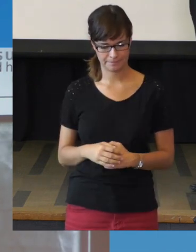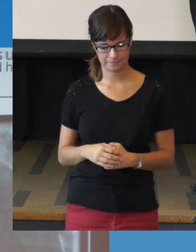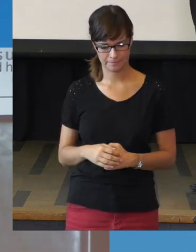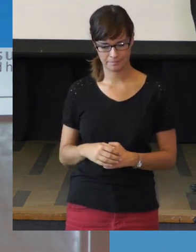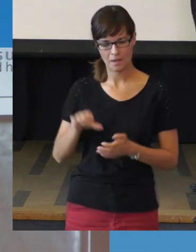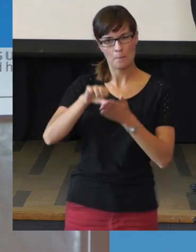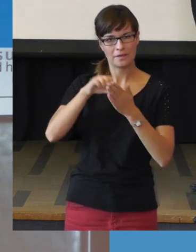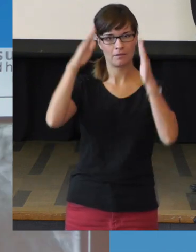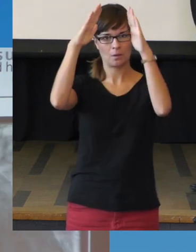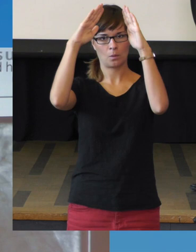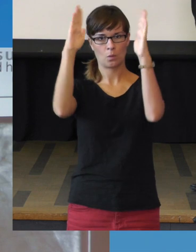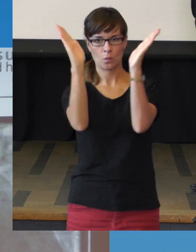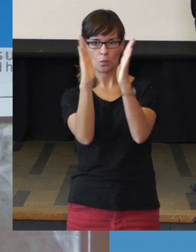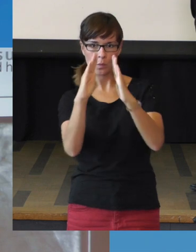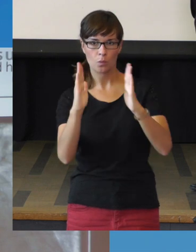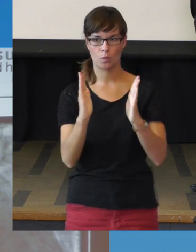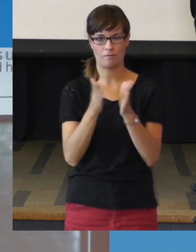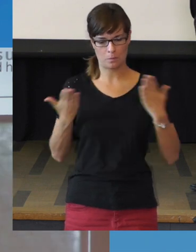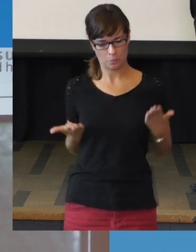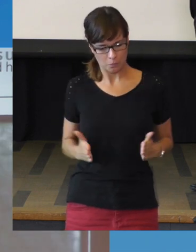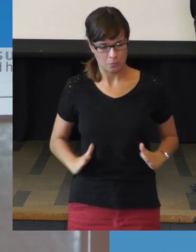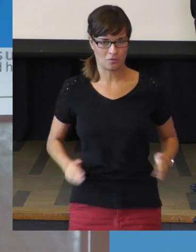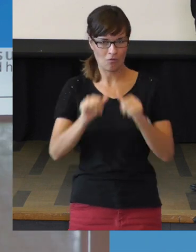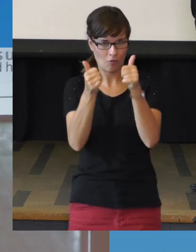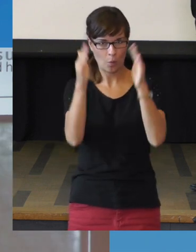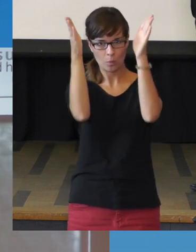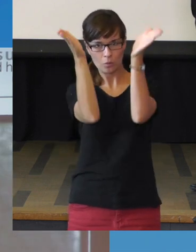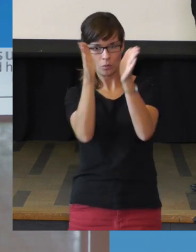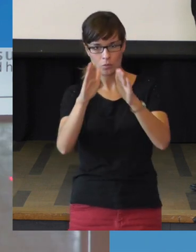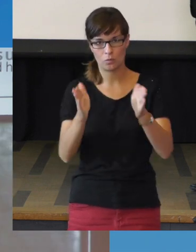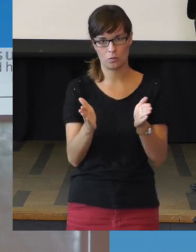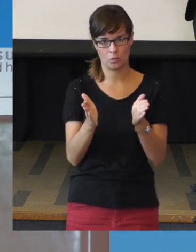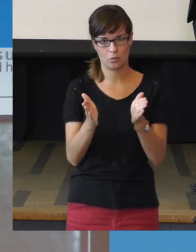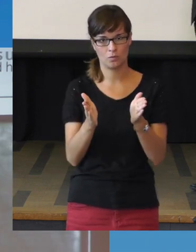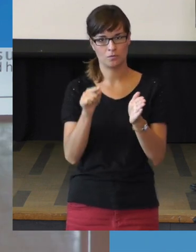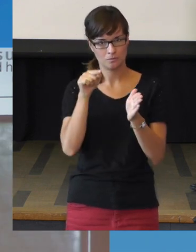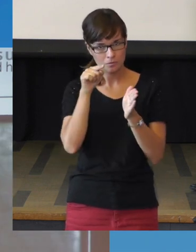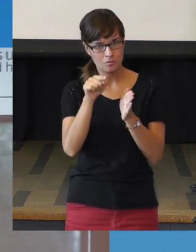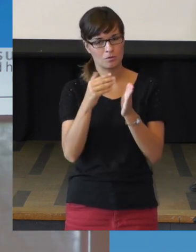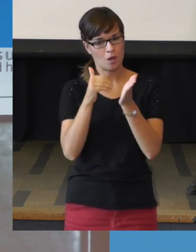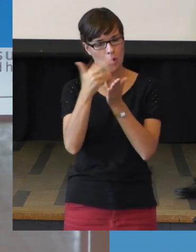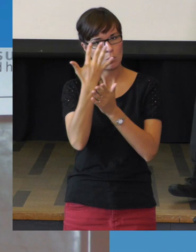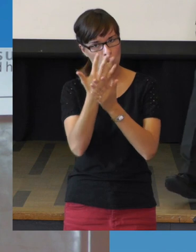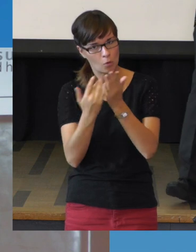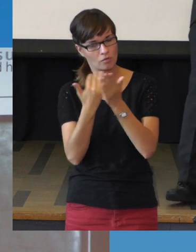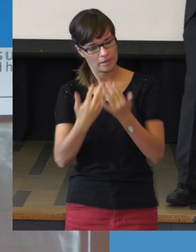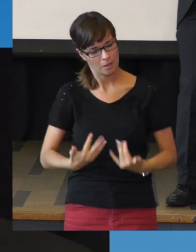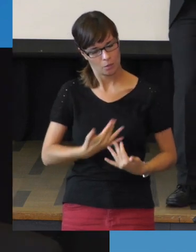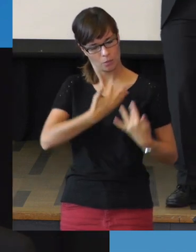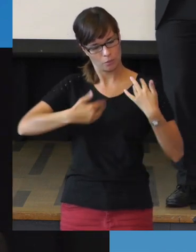bisschen tailliert. Da ist die Situation, wo dann das Blut weiterhin zu den Herzkranzgefäßen fließen